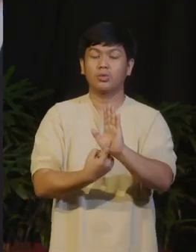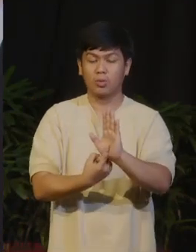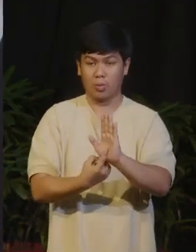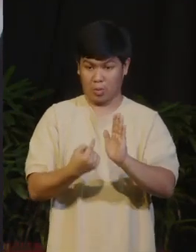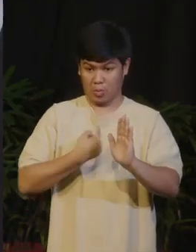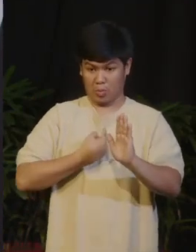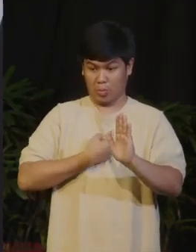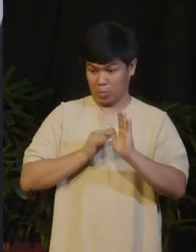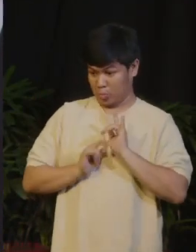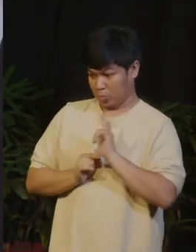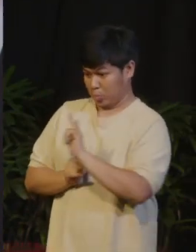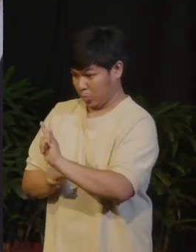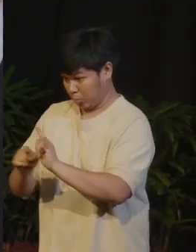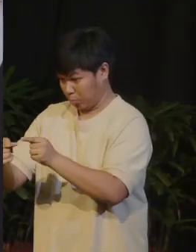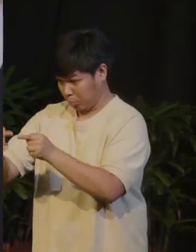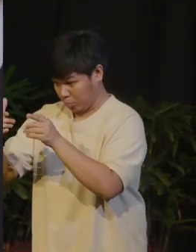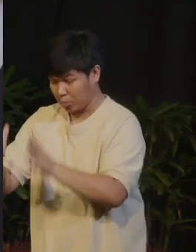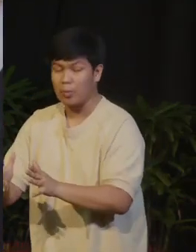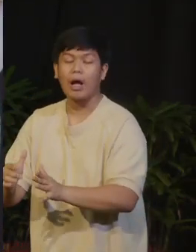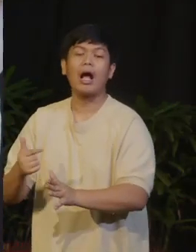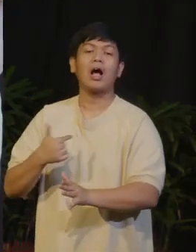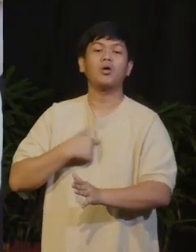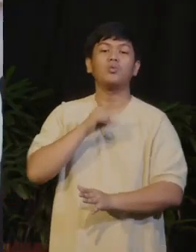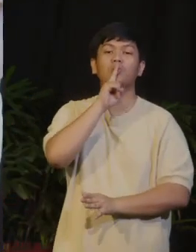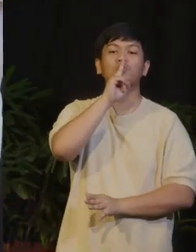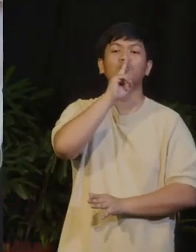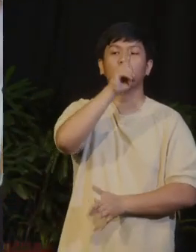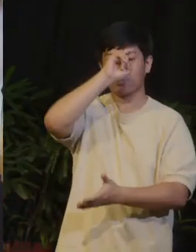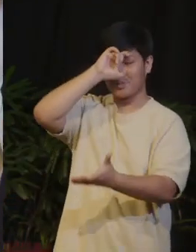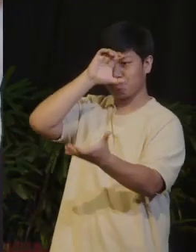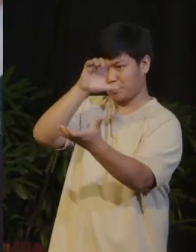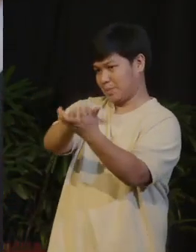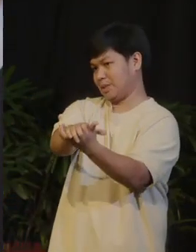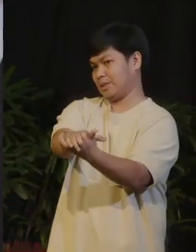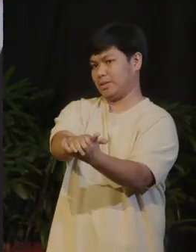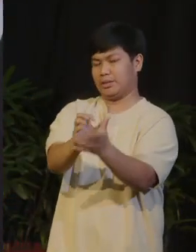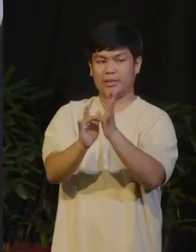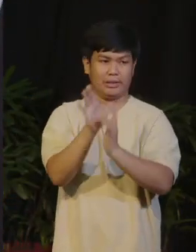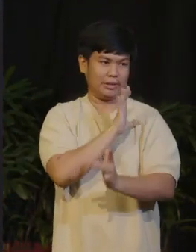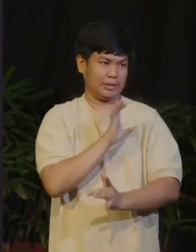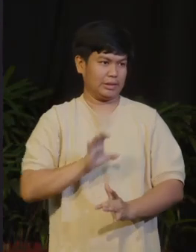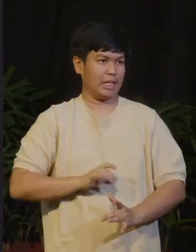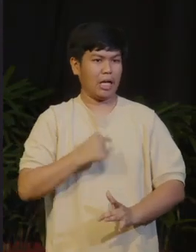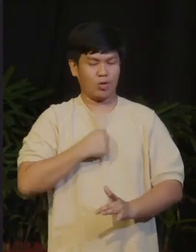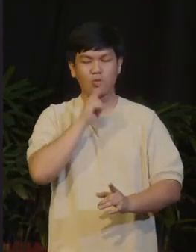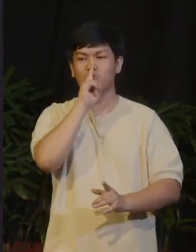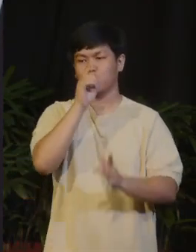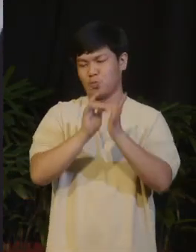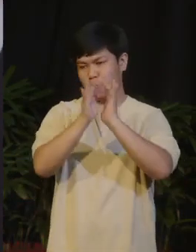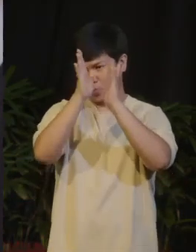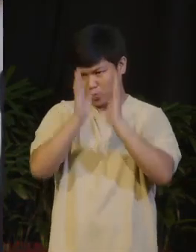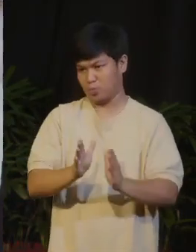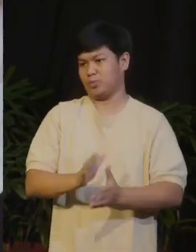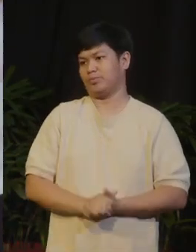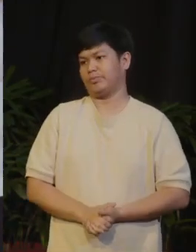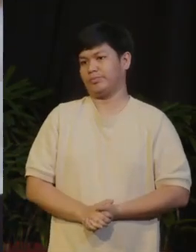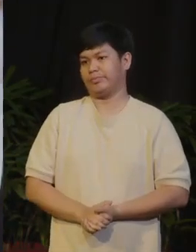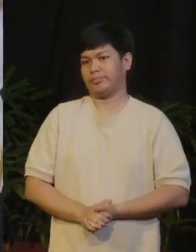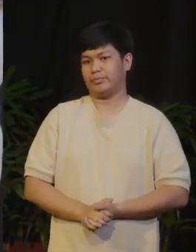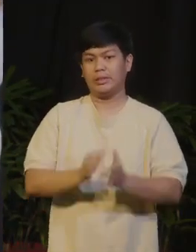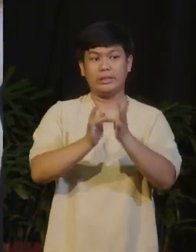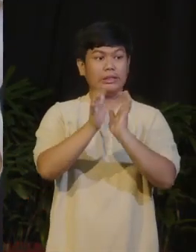tunay na mga anak ng Diyos. Sabi natin sa Luke 6:35, nabasa natin nung last time, but love